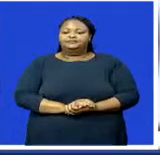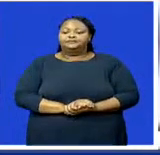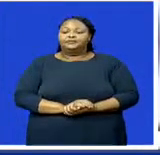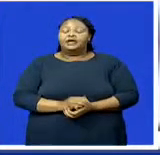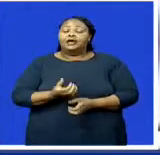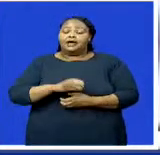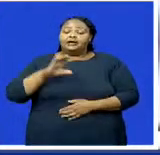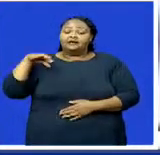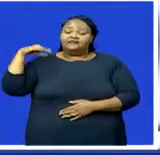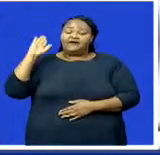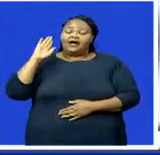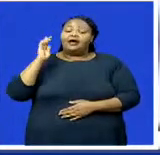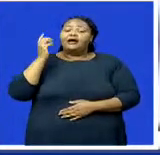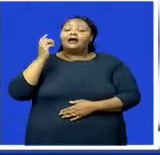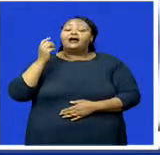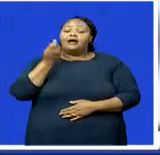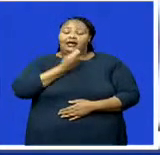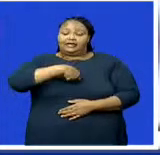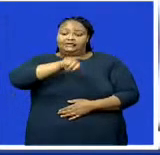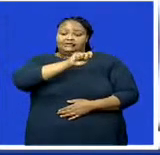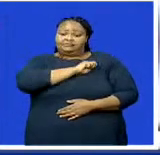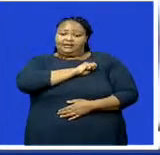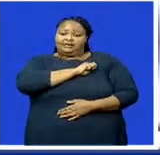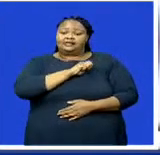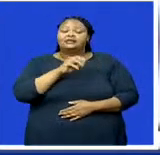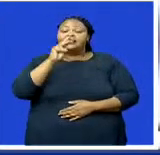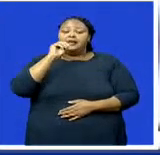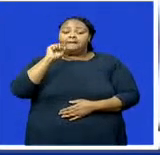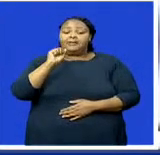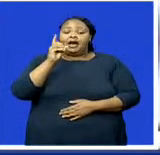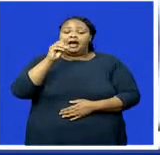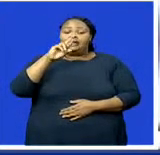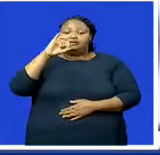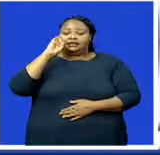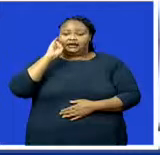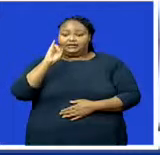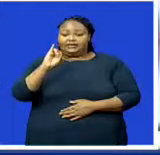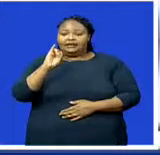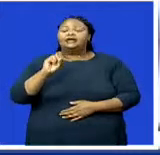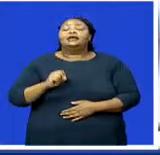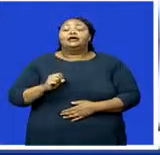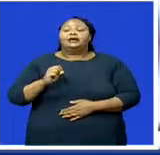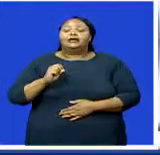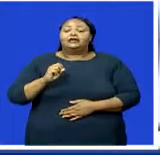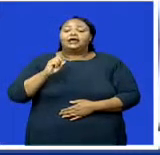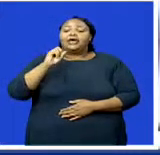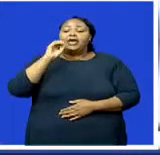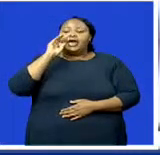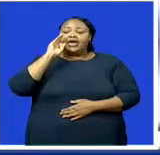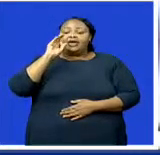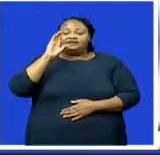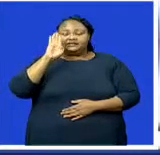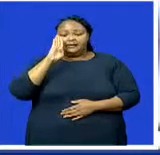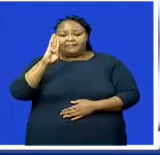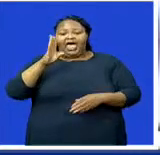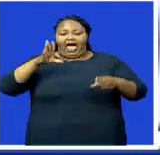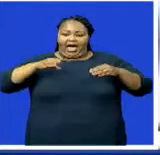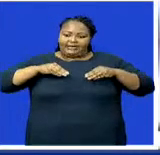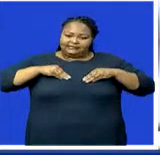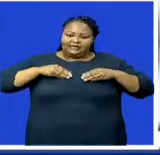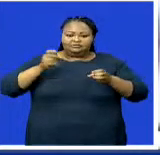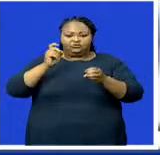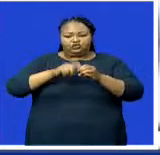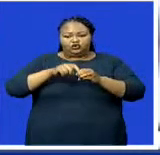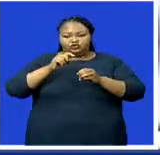laseSpain, iReal Madrid, Atlético Madrid kanye ke neFC Barcelona nako ke sekavumile ukuthi atayingenela ke